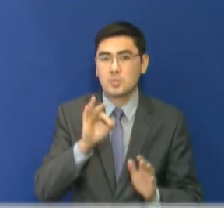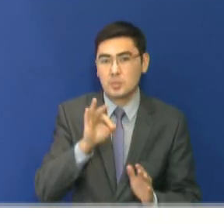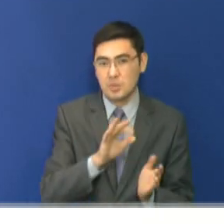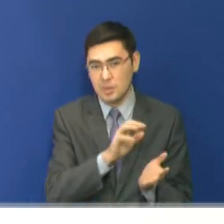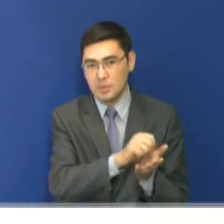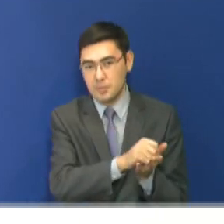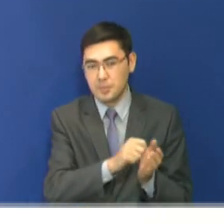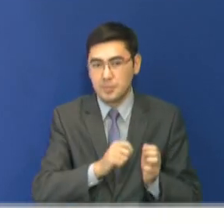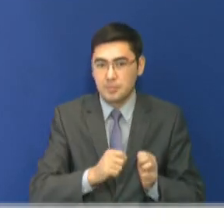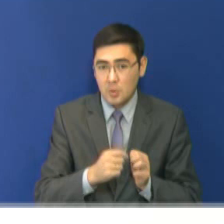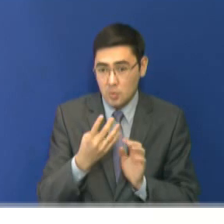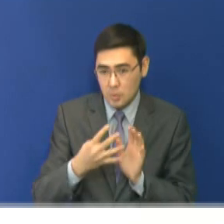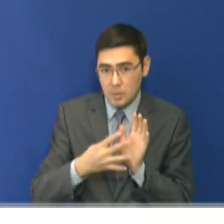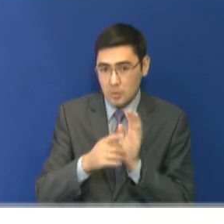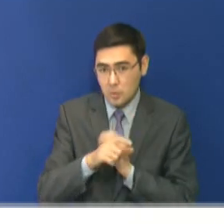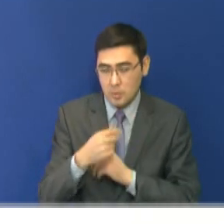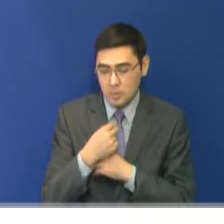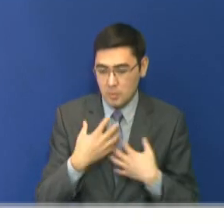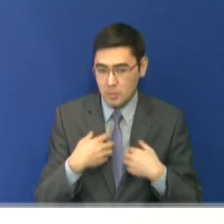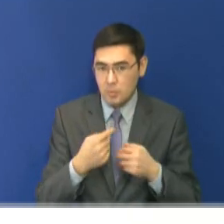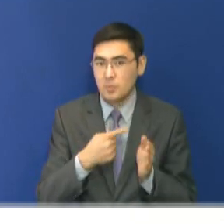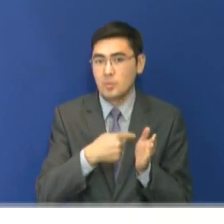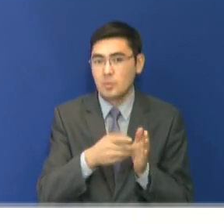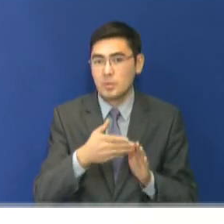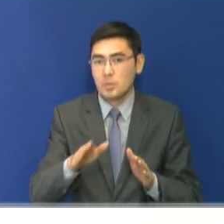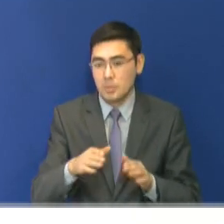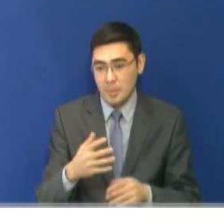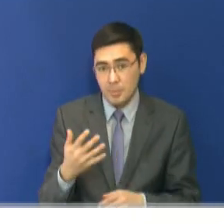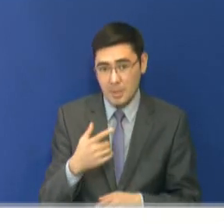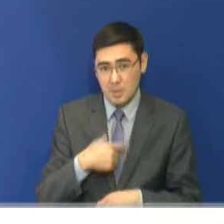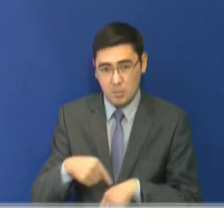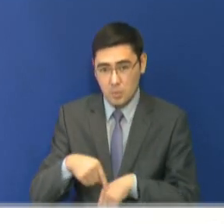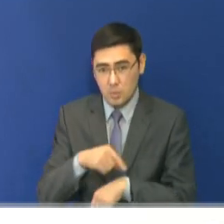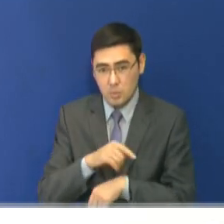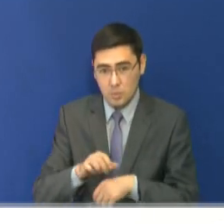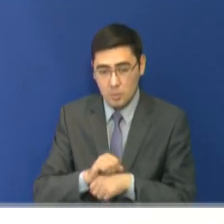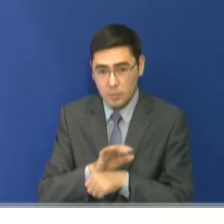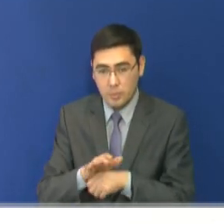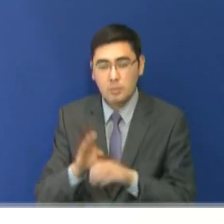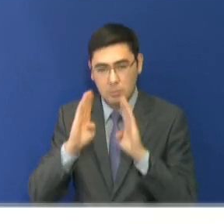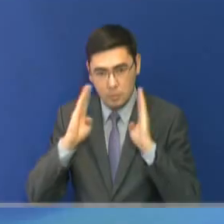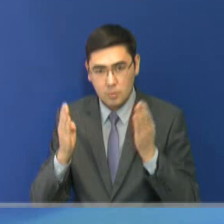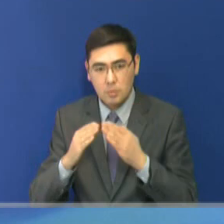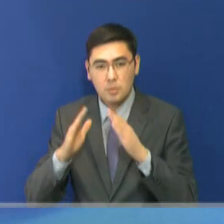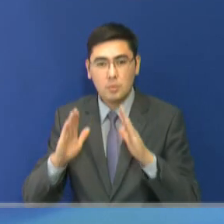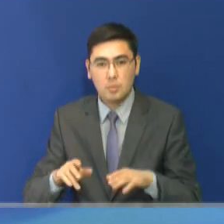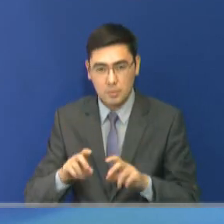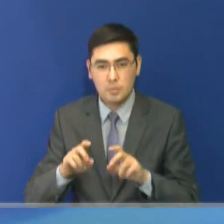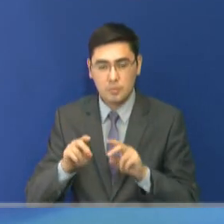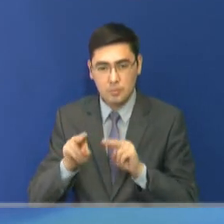с выздоровлением 49 пациентов были выписаны, а 5 бессимптомных носителей вируса помещены на карантин.